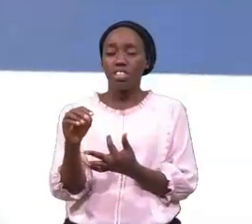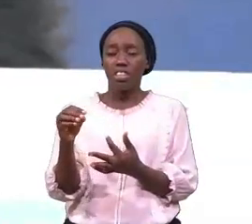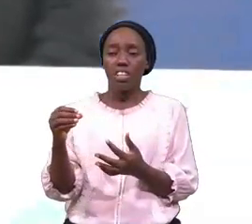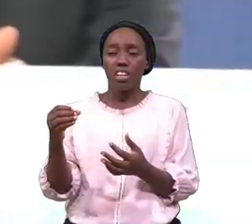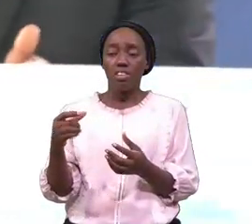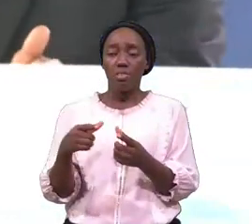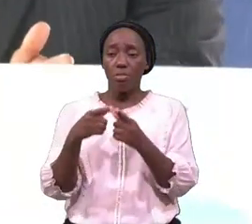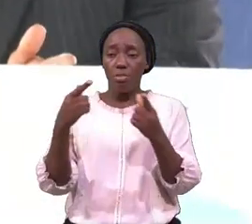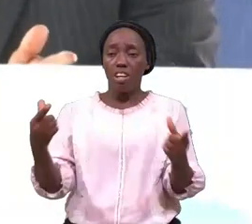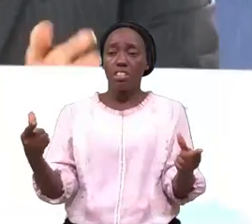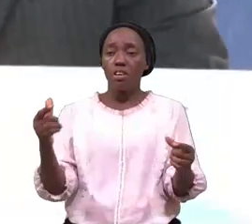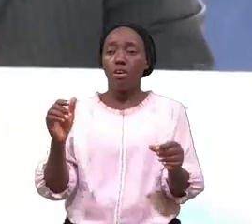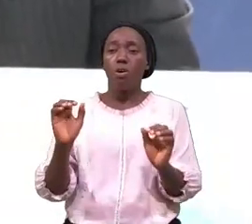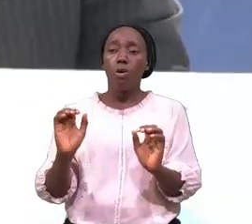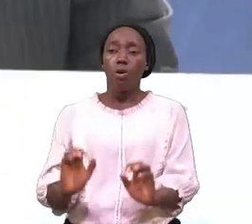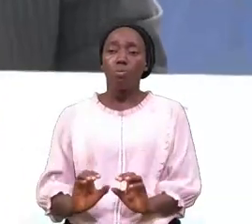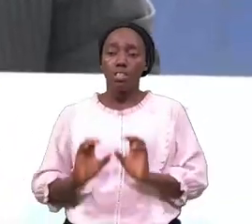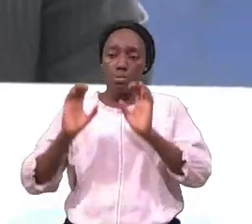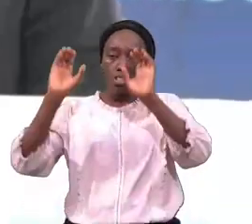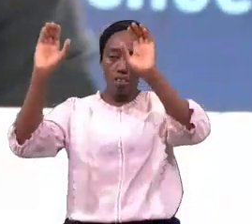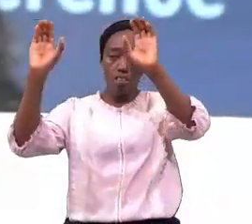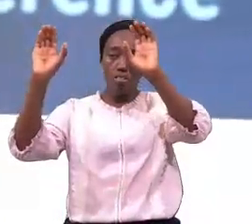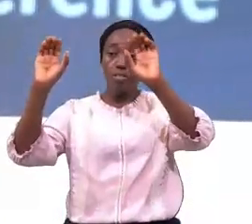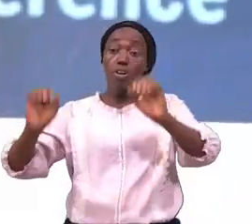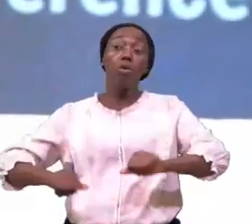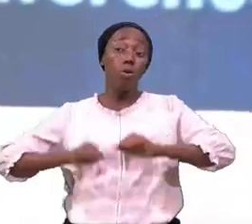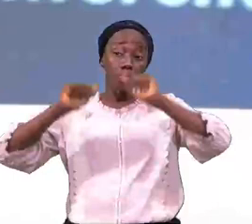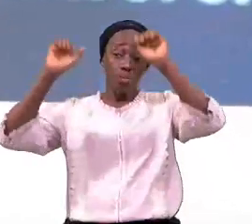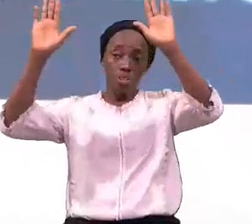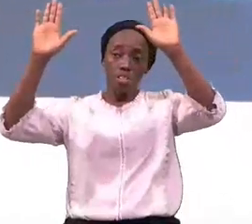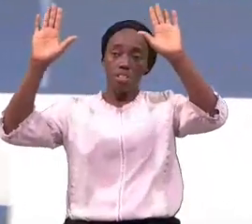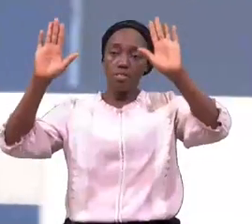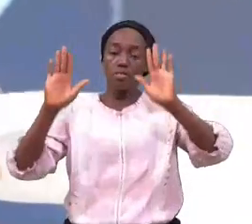L'évangile glorieux en plénitude par un grand engagement.